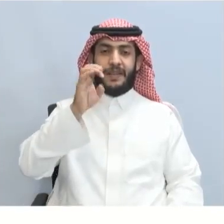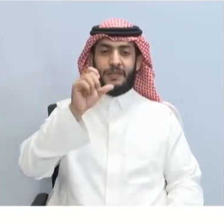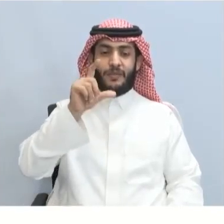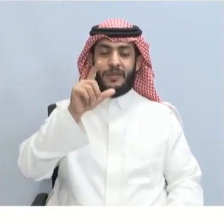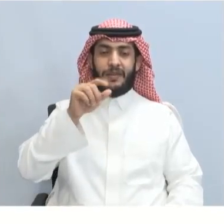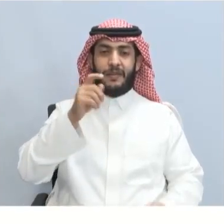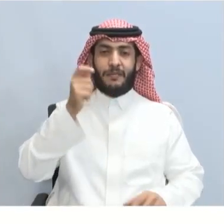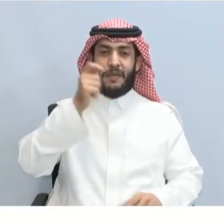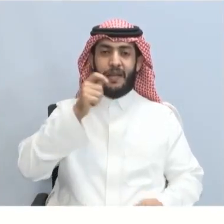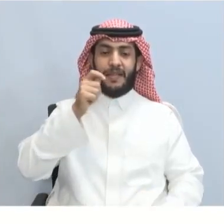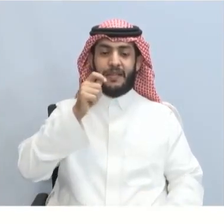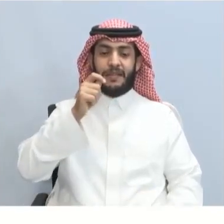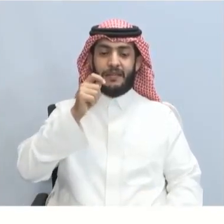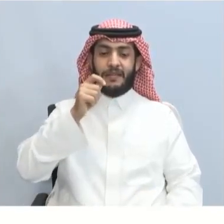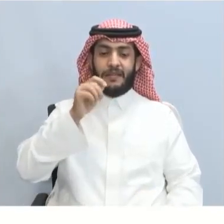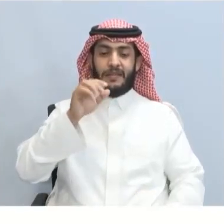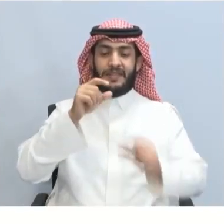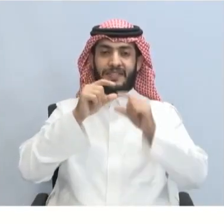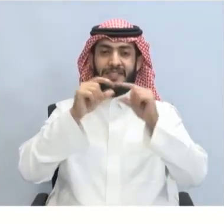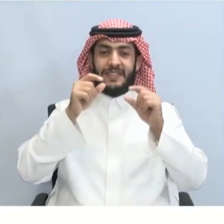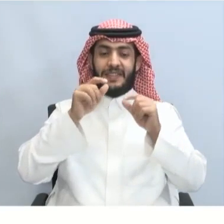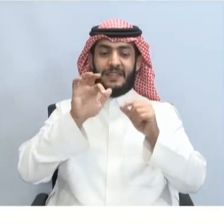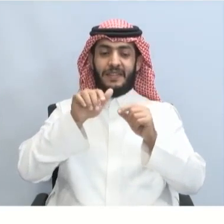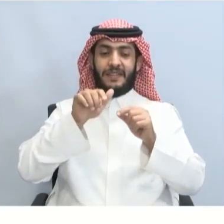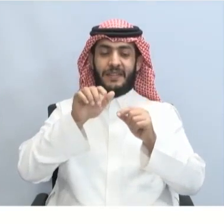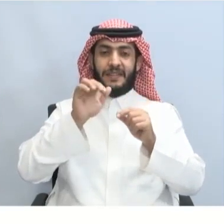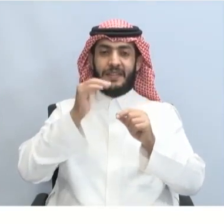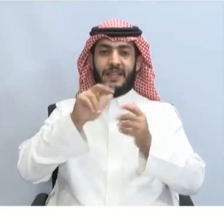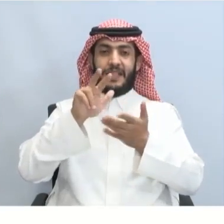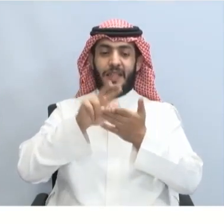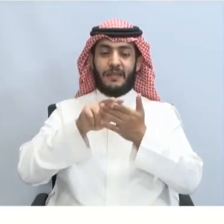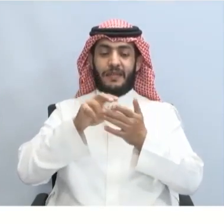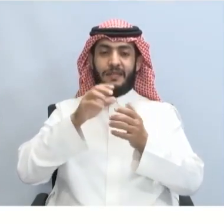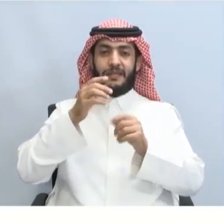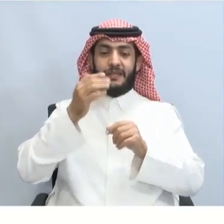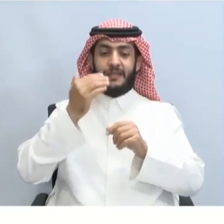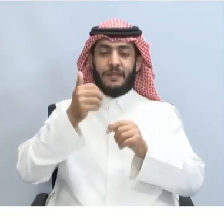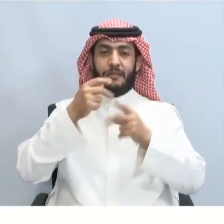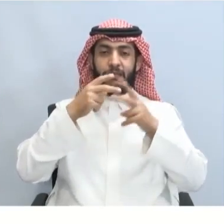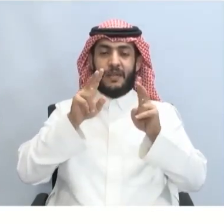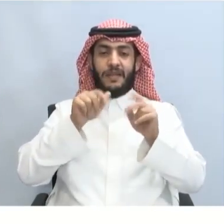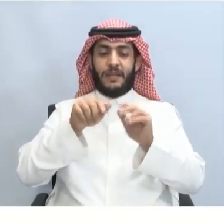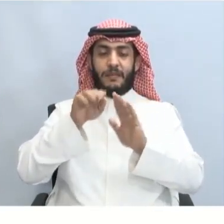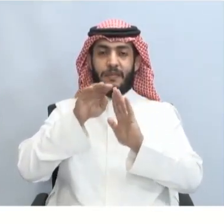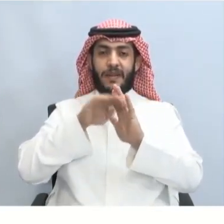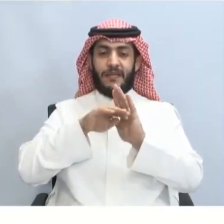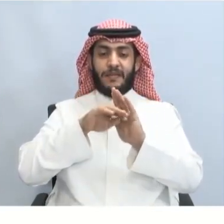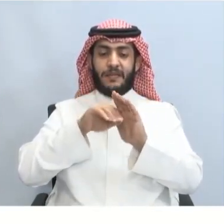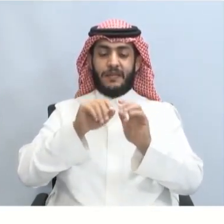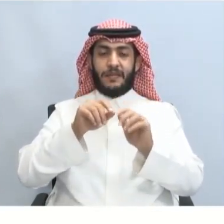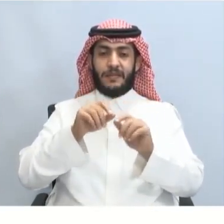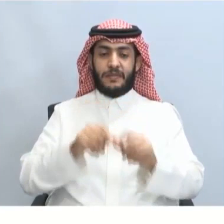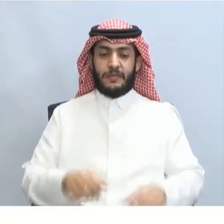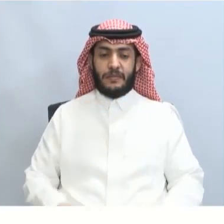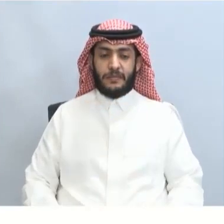محرك البحث ثم بالنقر على التطبيق سيفتح لنا تطبيق فيجو